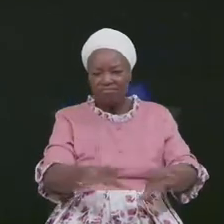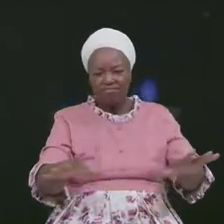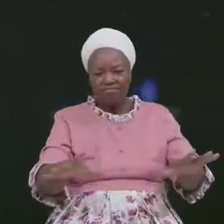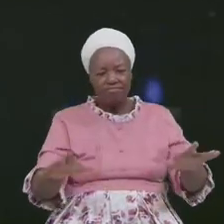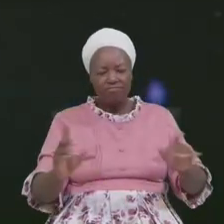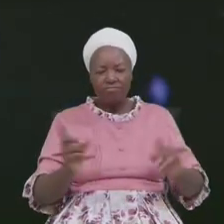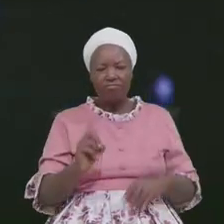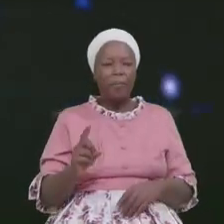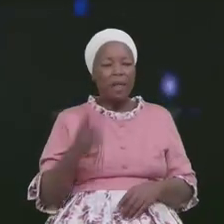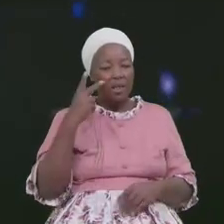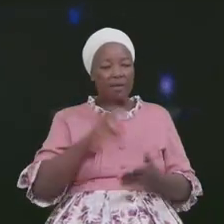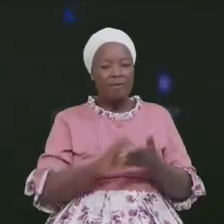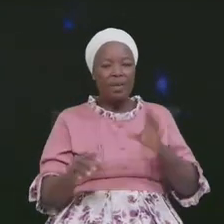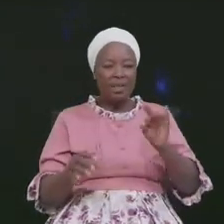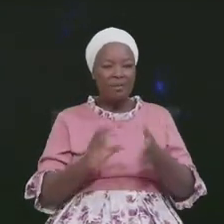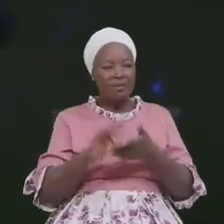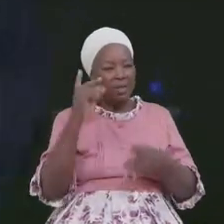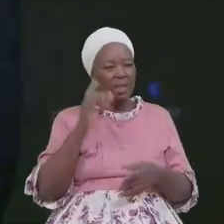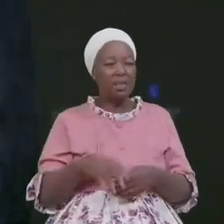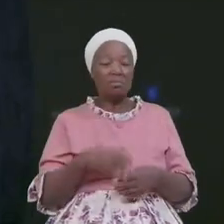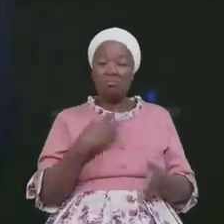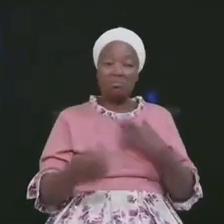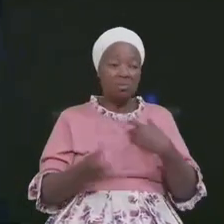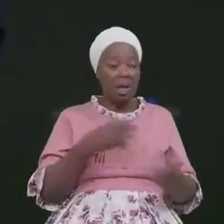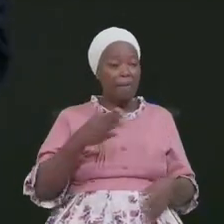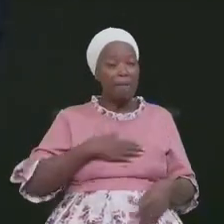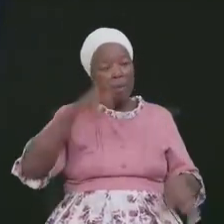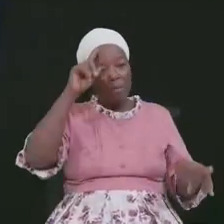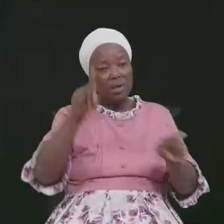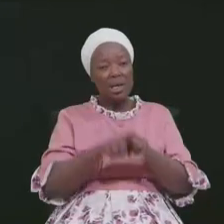Verset 8. Mes frères qui étaient montés avec moi